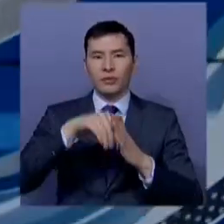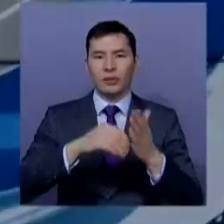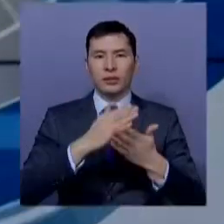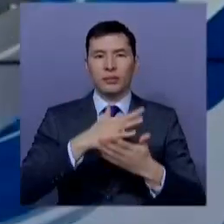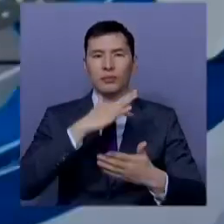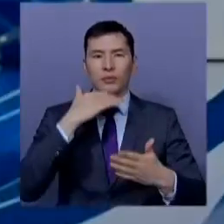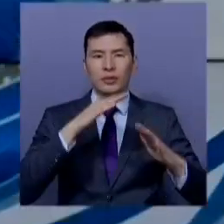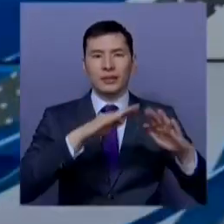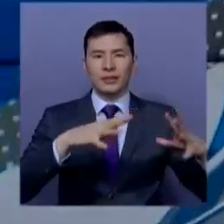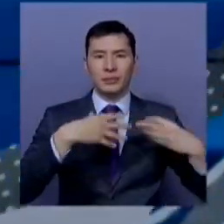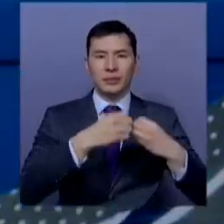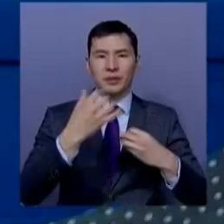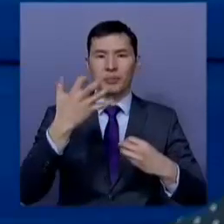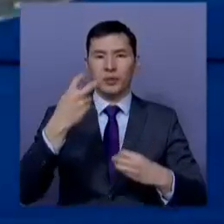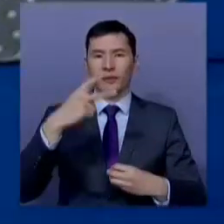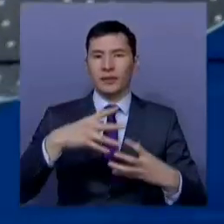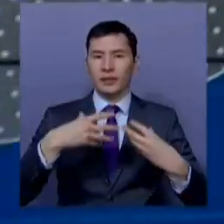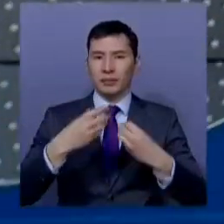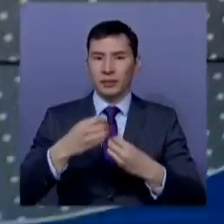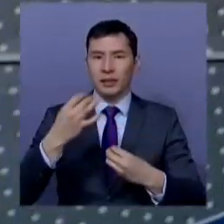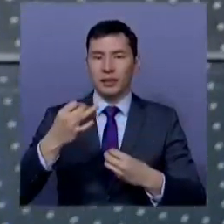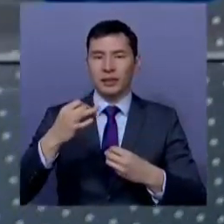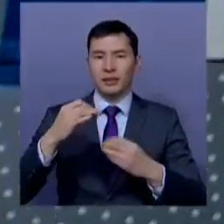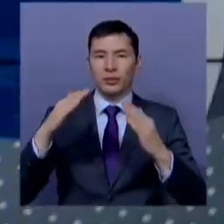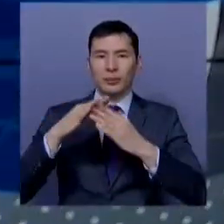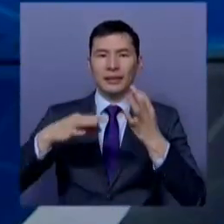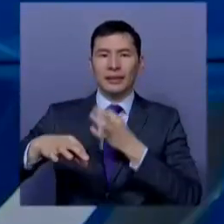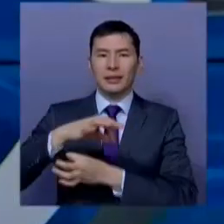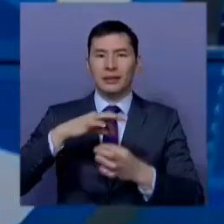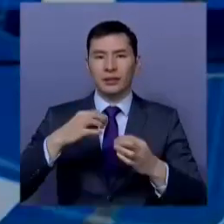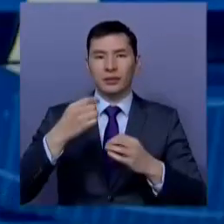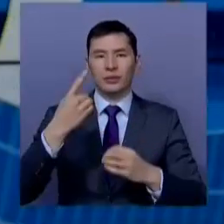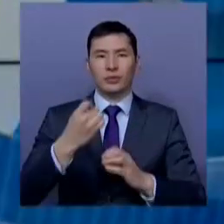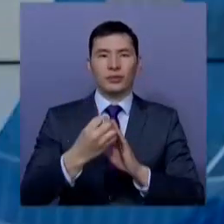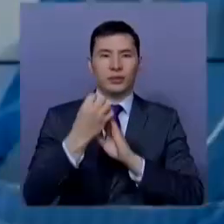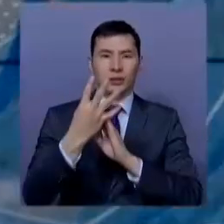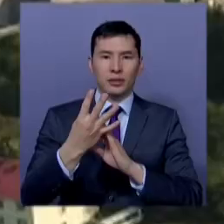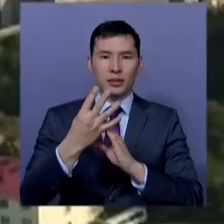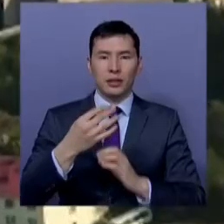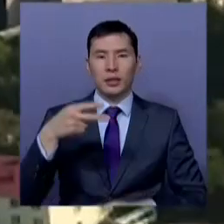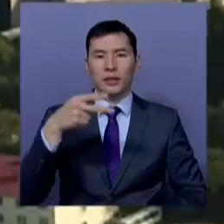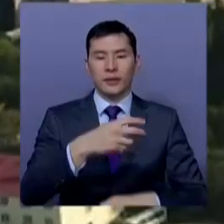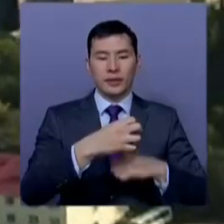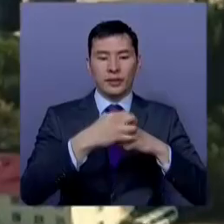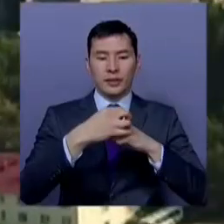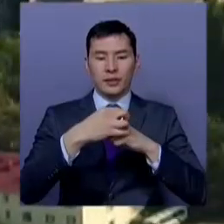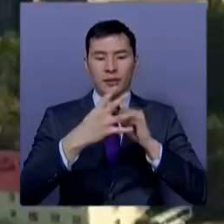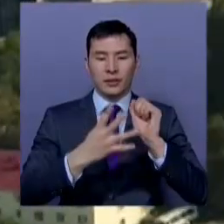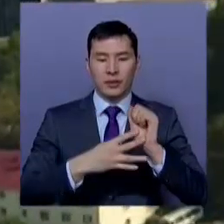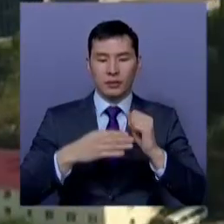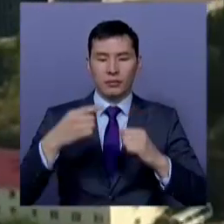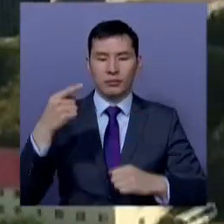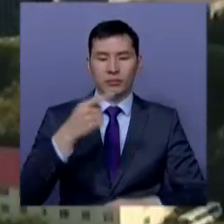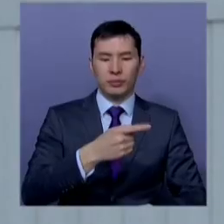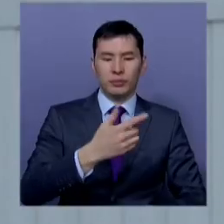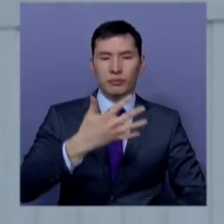балалы 520 отбасы және балалар үйінің 114 түлегі бар. Сонымен қатар 2019 жылы жұмыс істейтін 1050